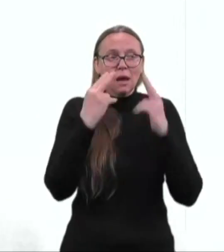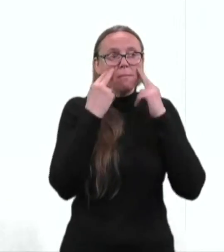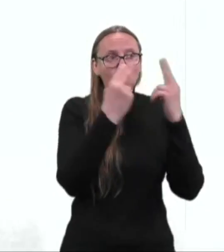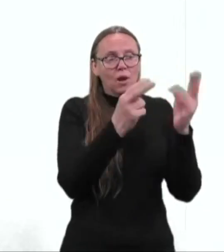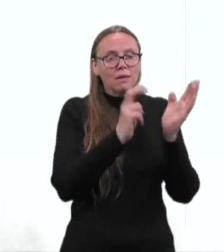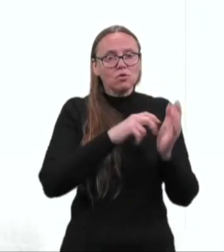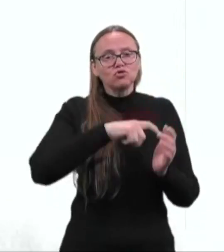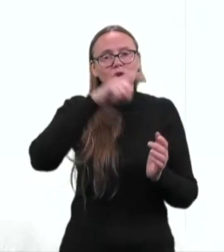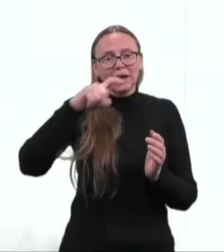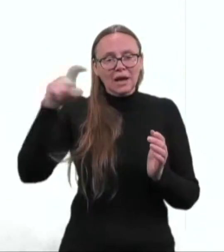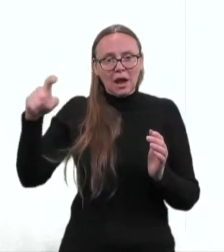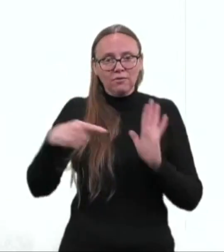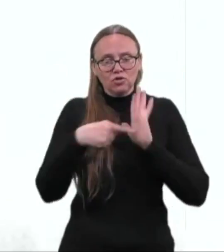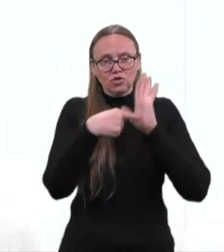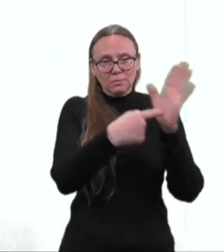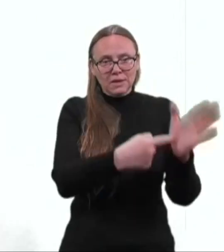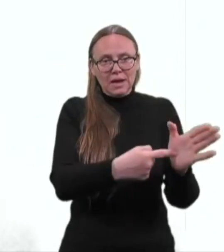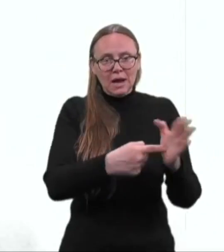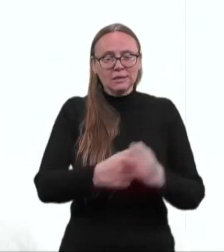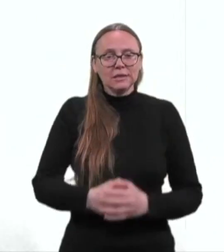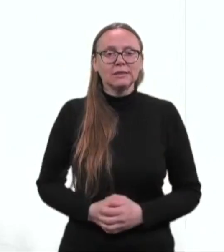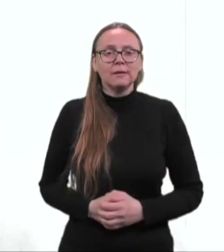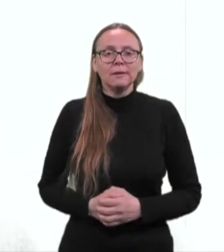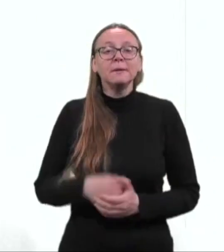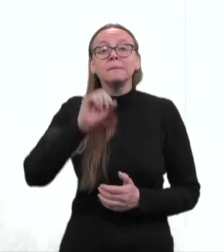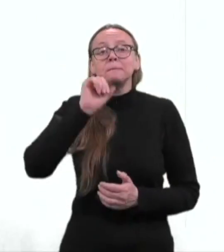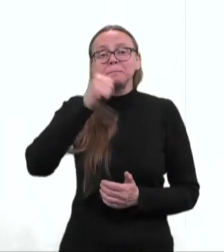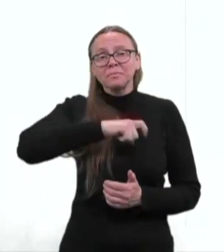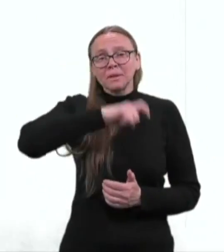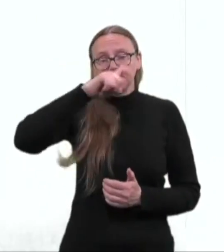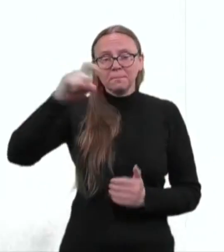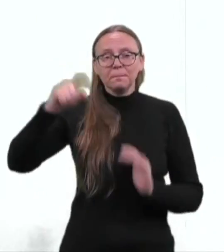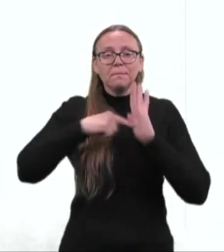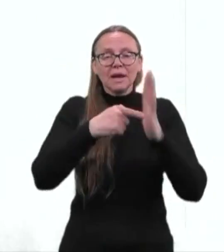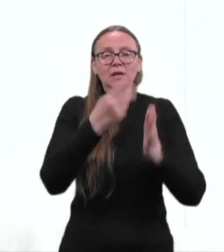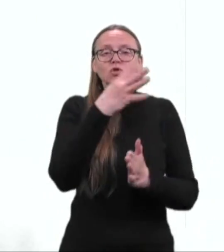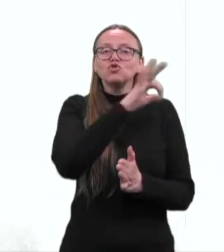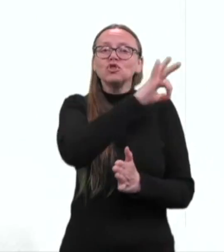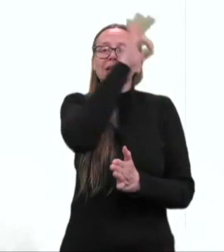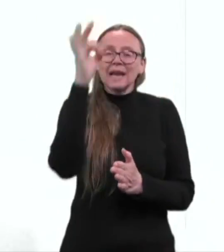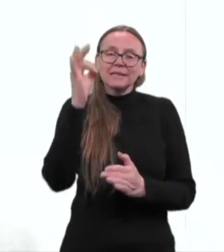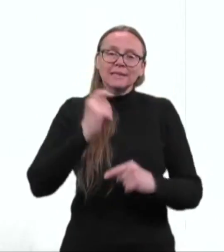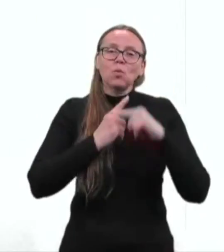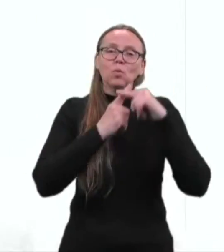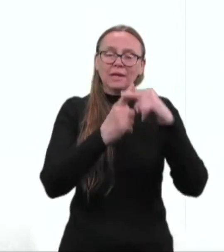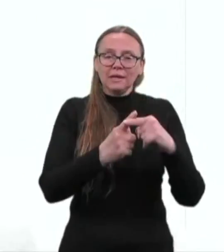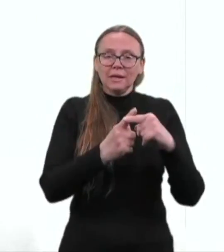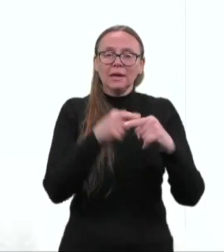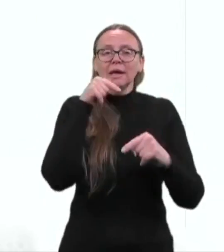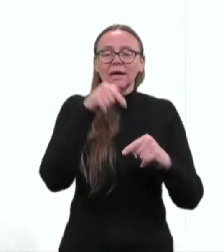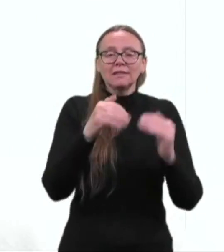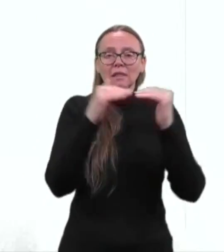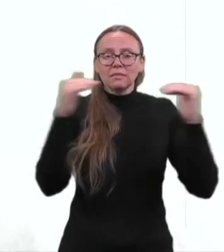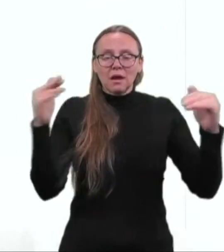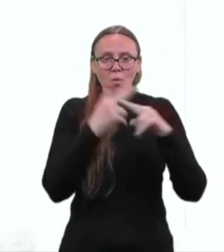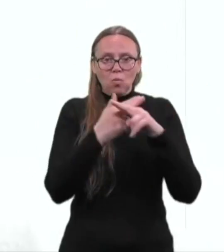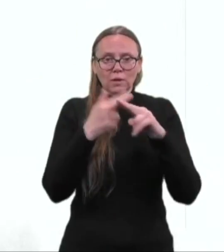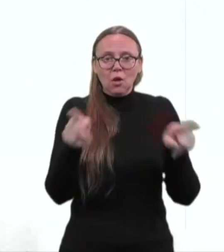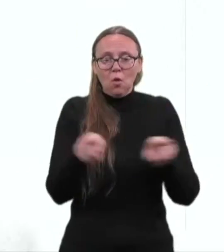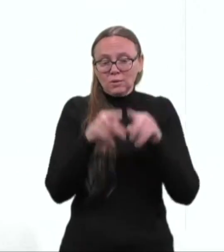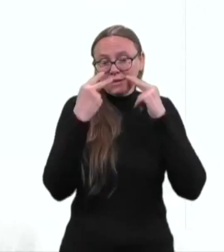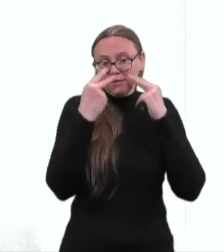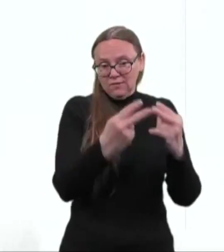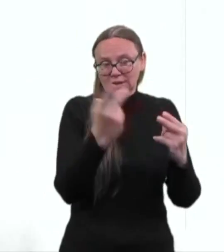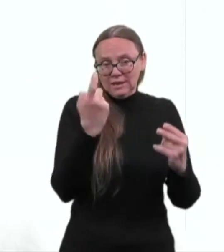še grafično prikazano. Prvi graf prikazuje 14-dnevno incidenco. Ta na ravni države, kot je razvidno